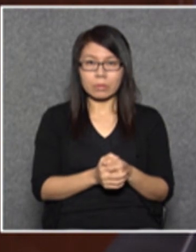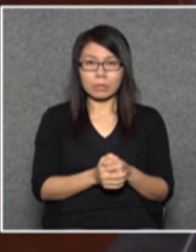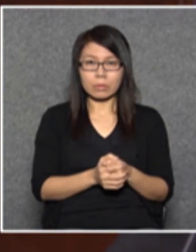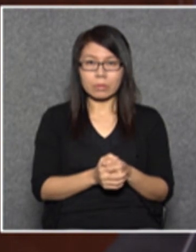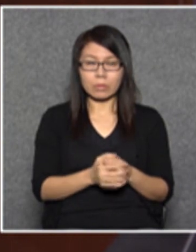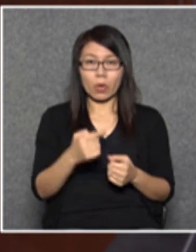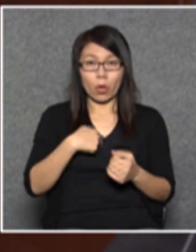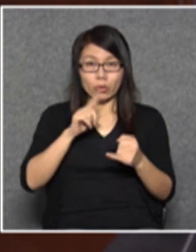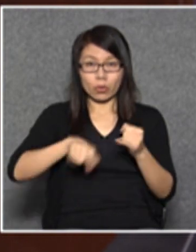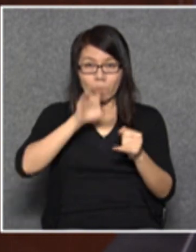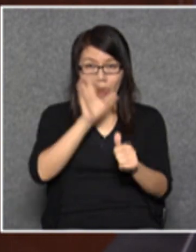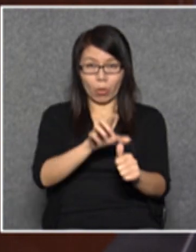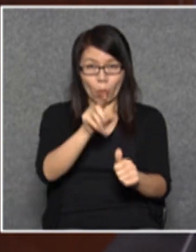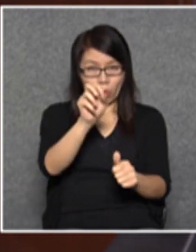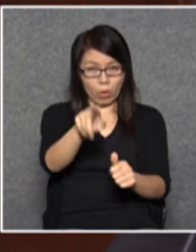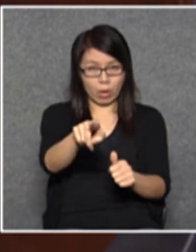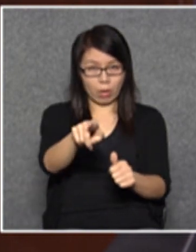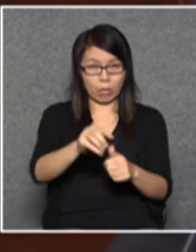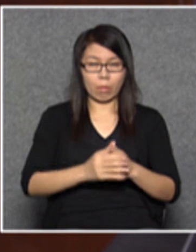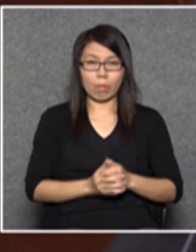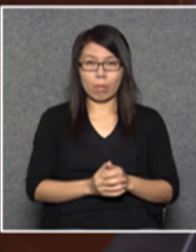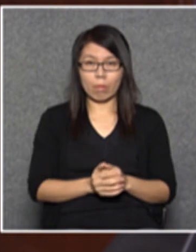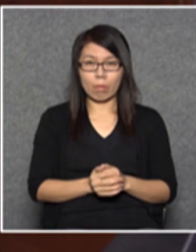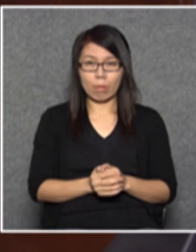我已經最後警告